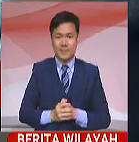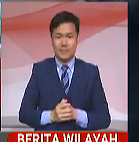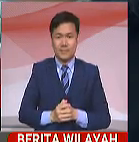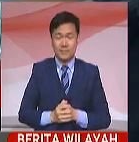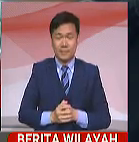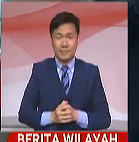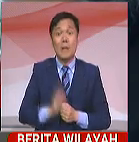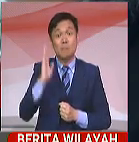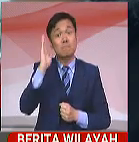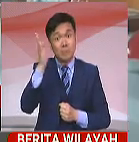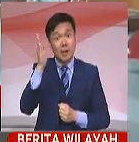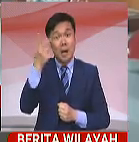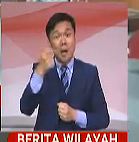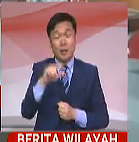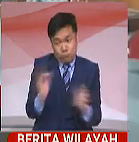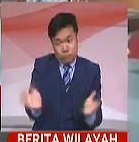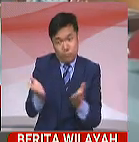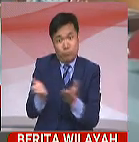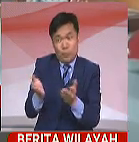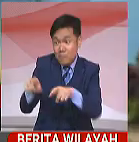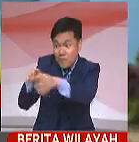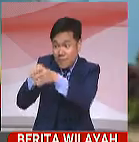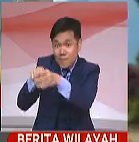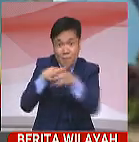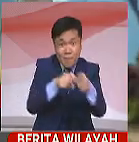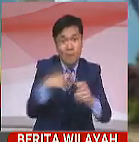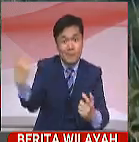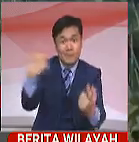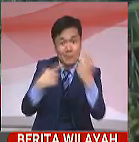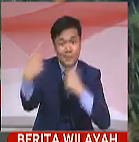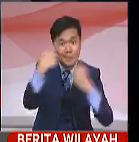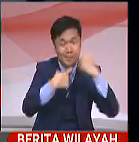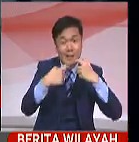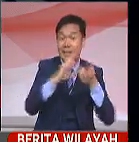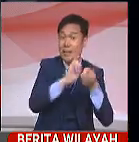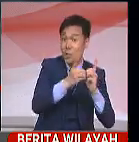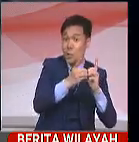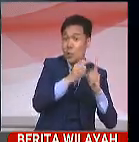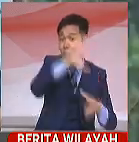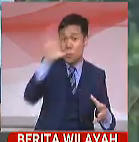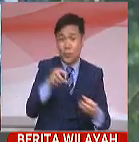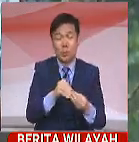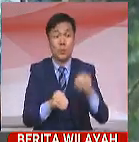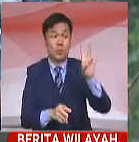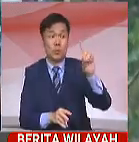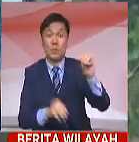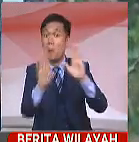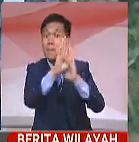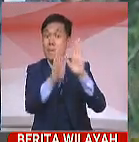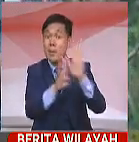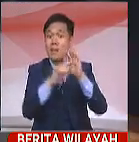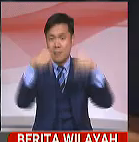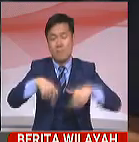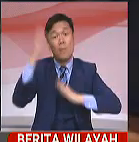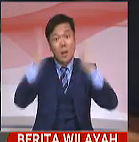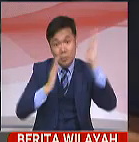Ia juga bakal menjadi titik tolak untuk menarik pelaburan baharu dalam sektor digital bernilai RM70 bilion dari dalam dan juga